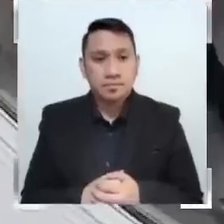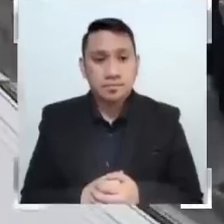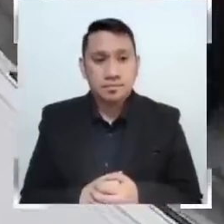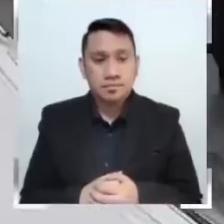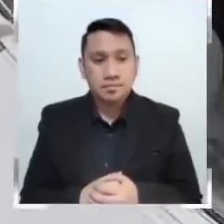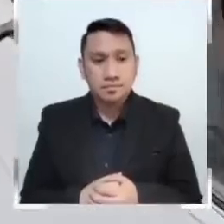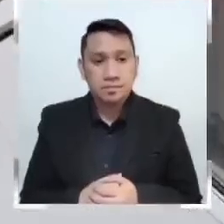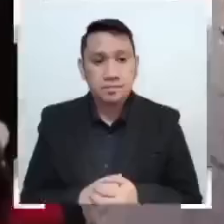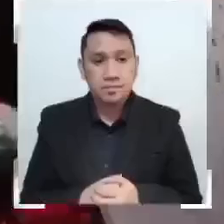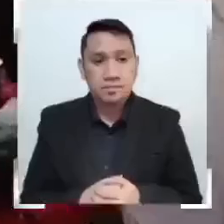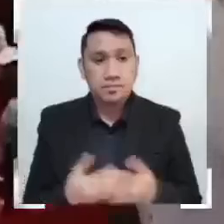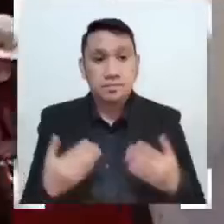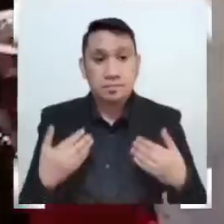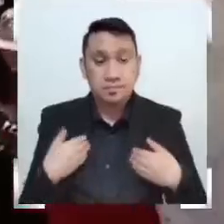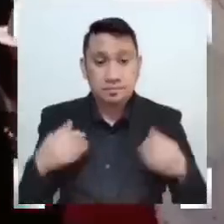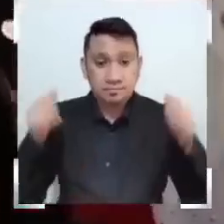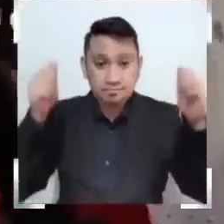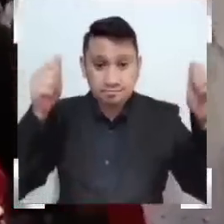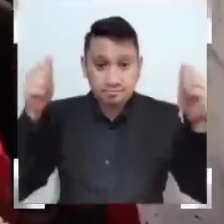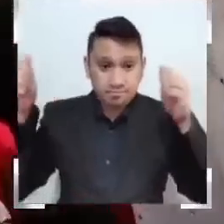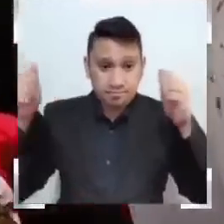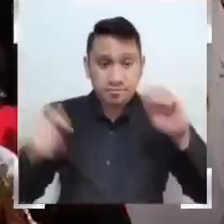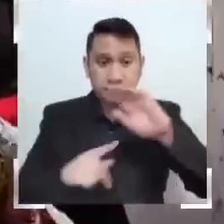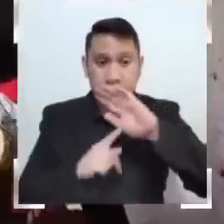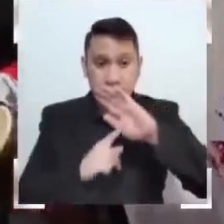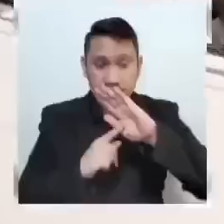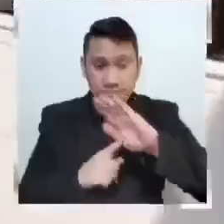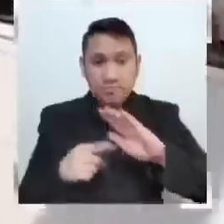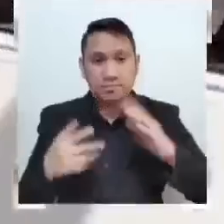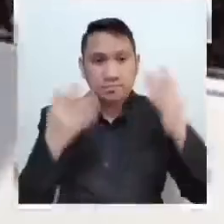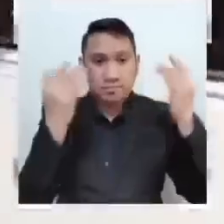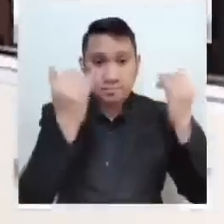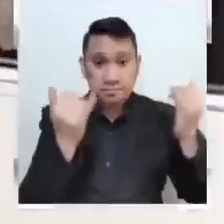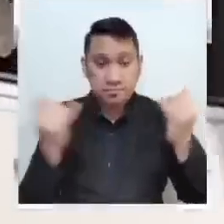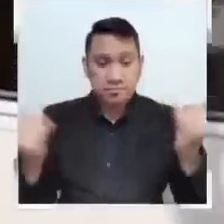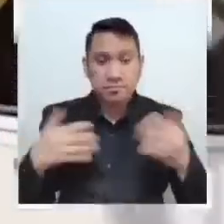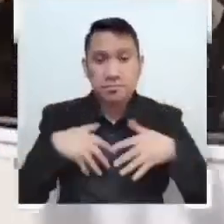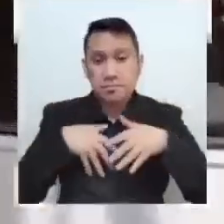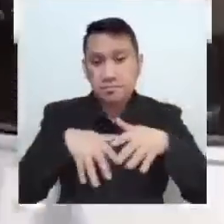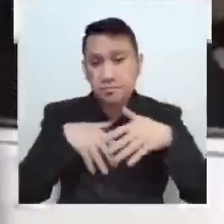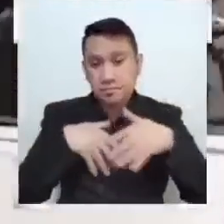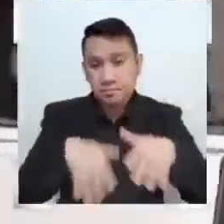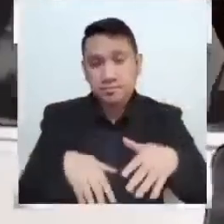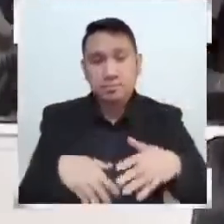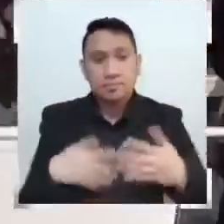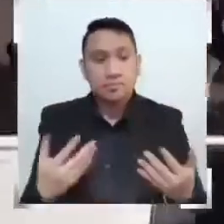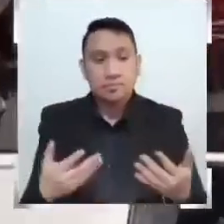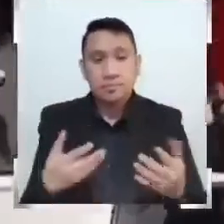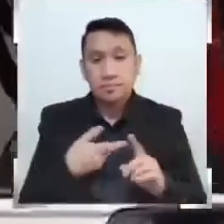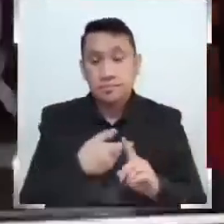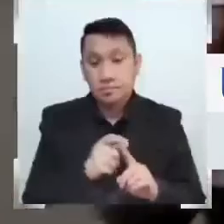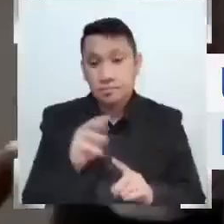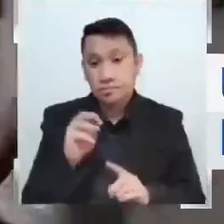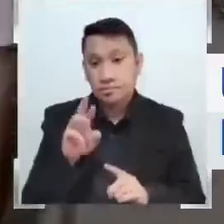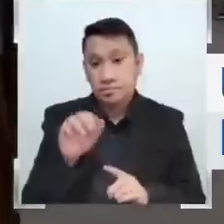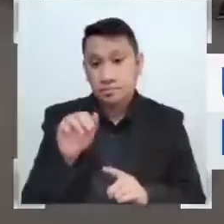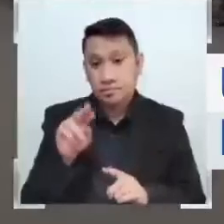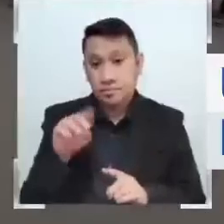Bitbit ang mga placard at mga effigy. Nagmarcha ang ilang militanteng grupo mula Plaza Miranda sa Quiapo sa Maynila.